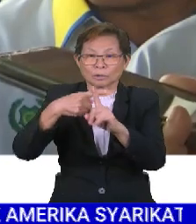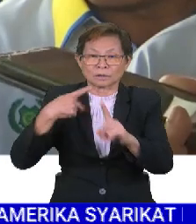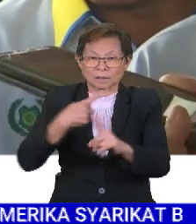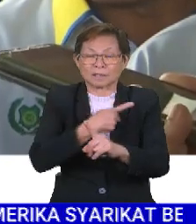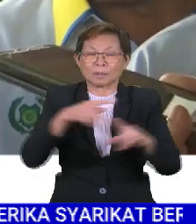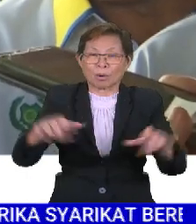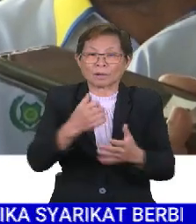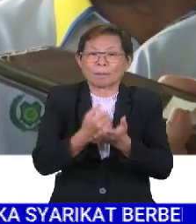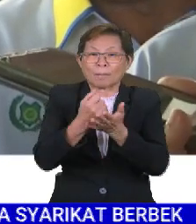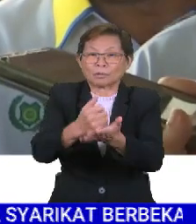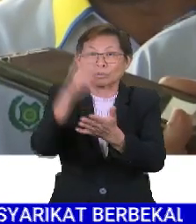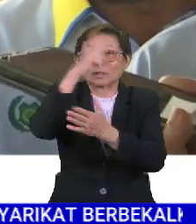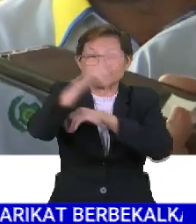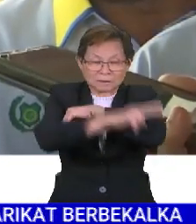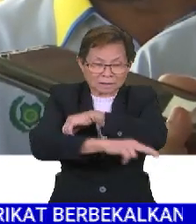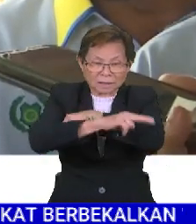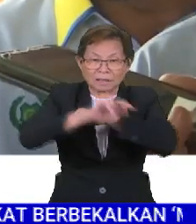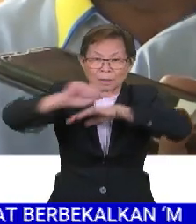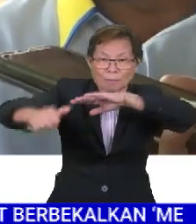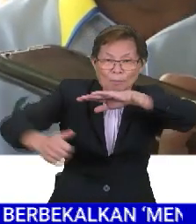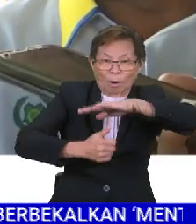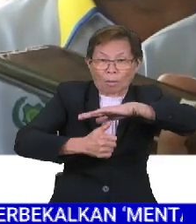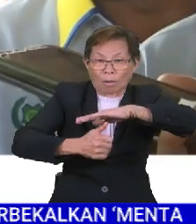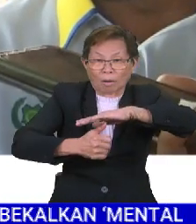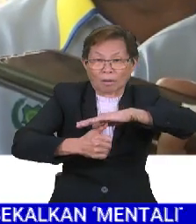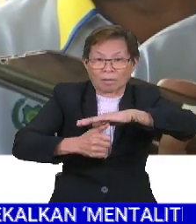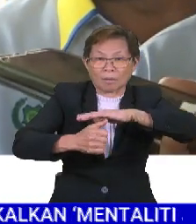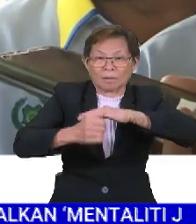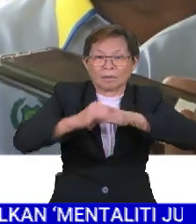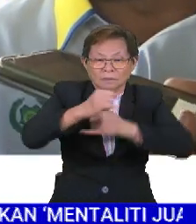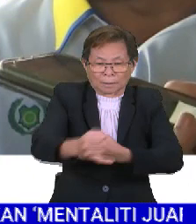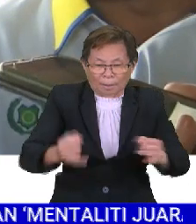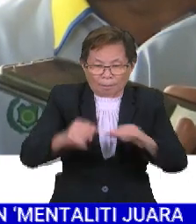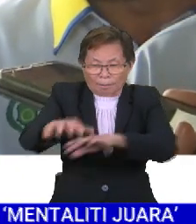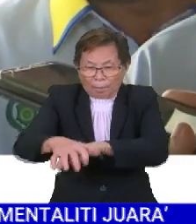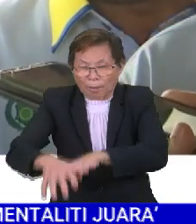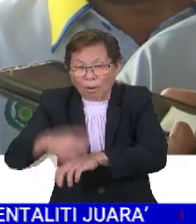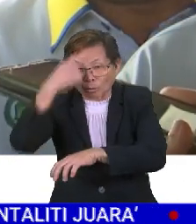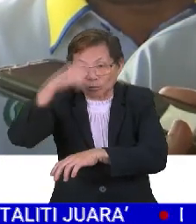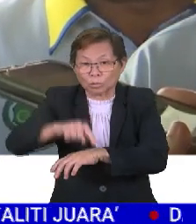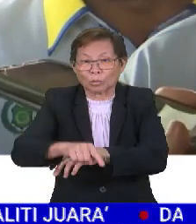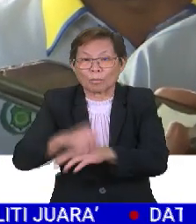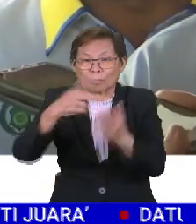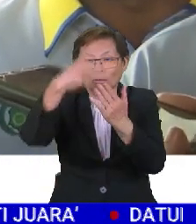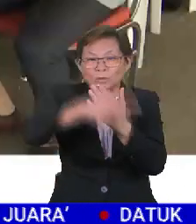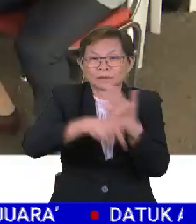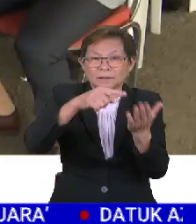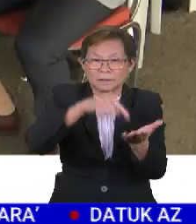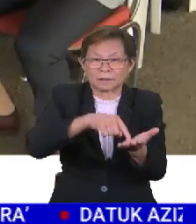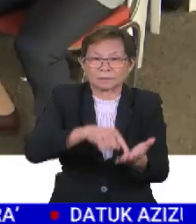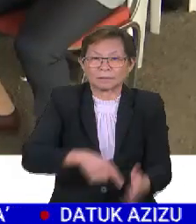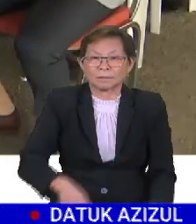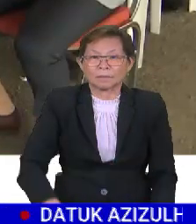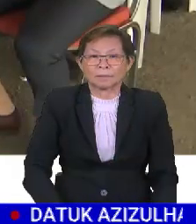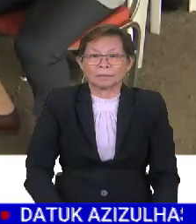membantu kerajaan negeri di bawah Jabatan Pertanian untuk melaksanakan projek yang seumpama inilah.